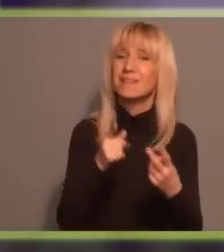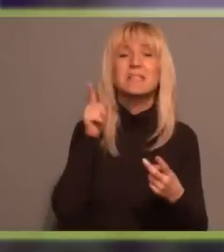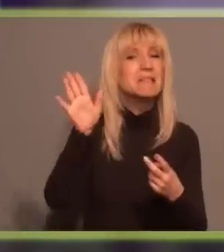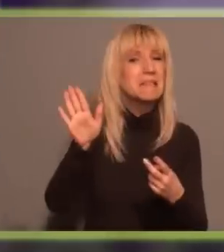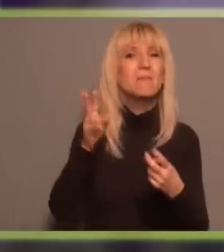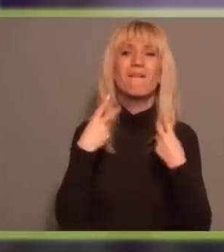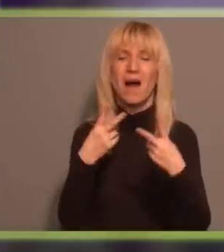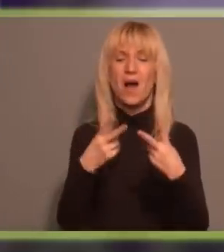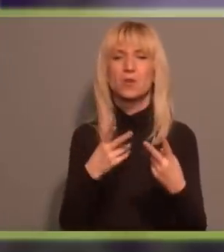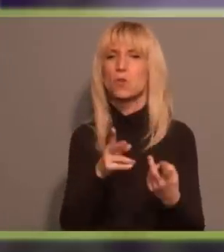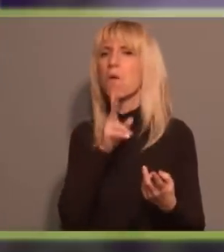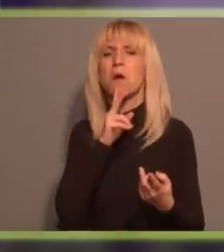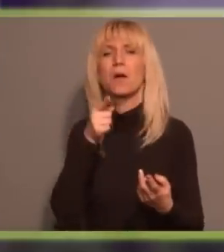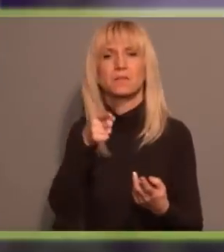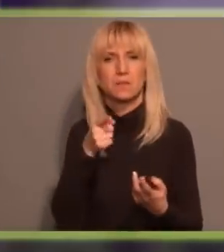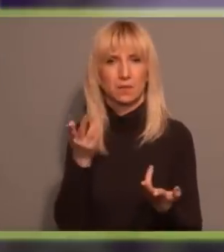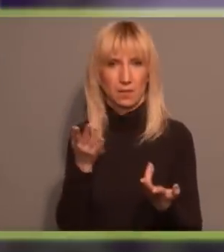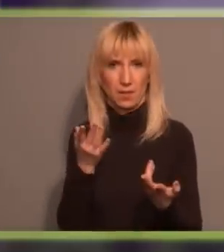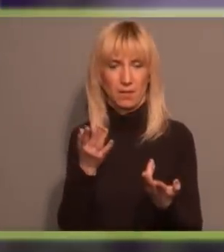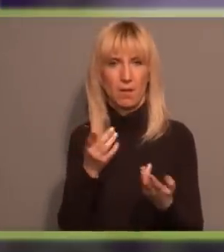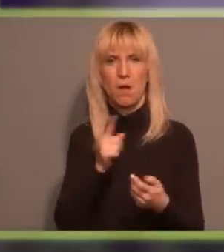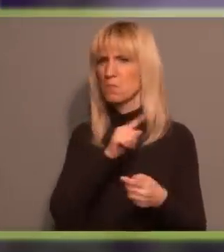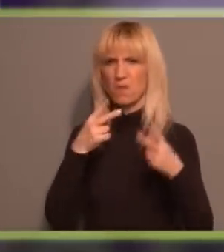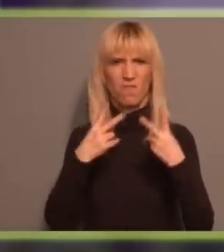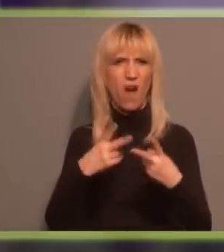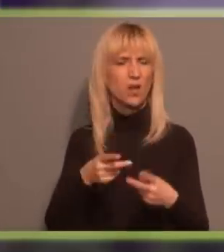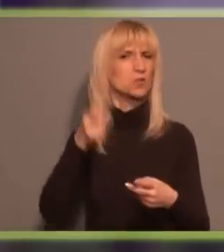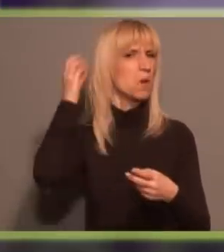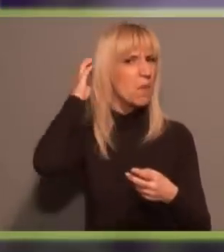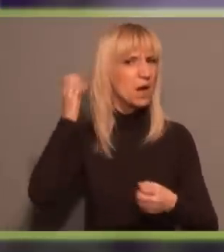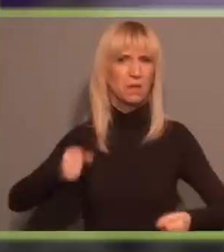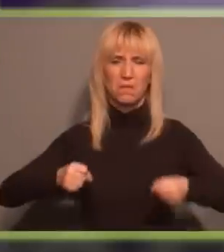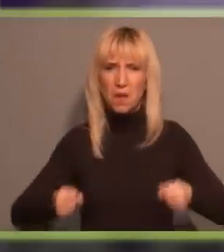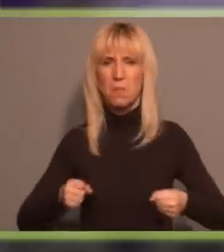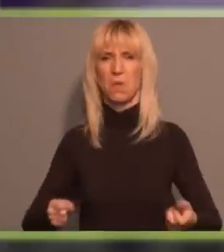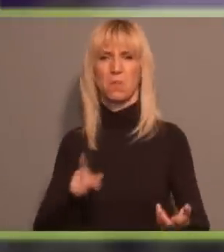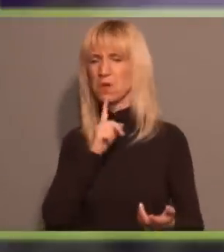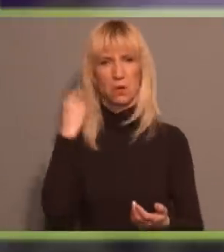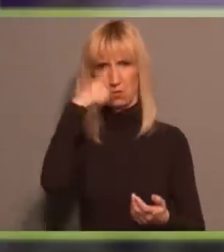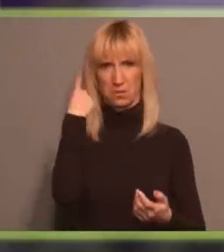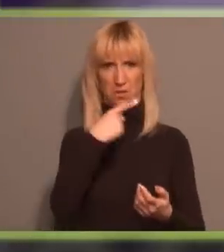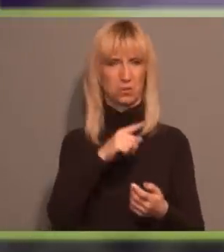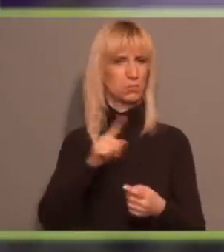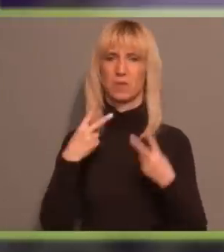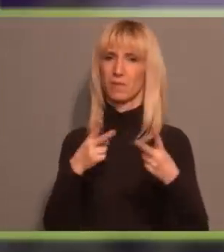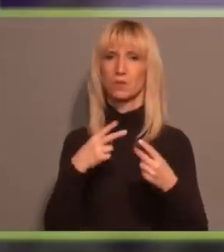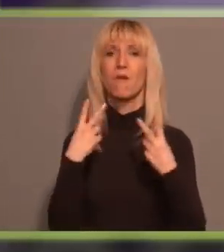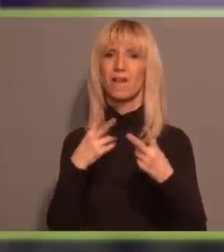si gluva, da li si debela, da li si, ali su deo društva. To je Amerika u stvari.